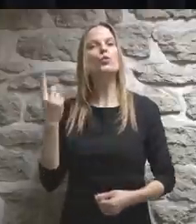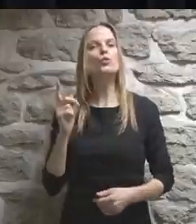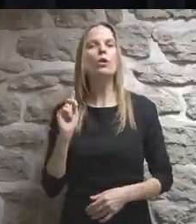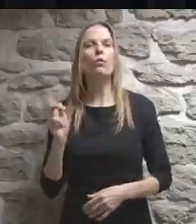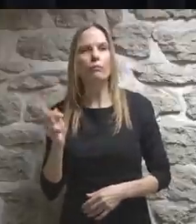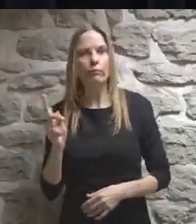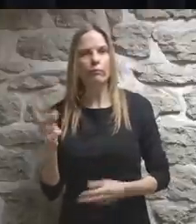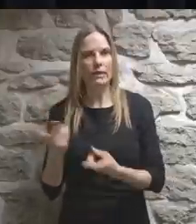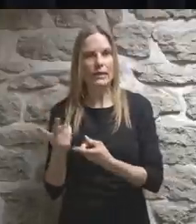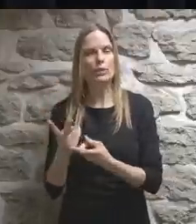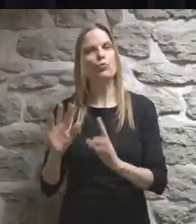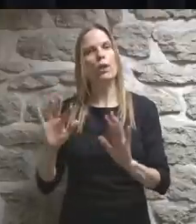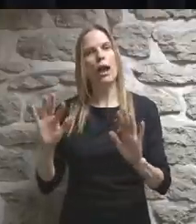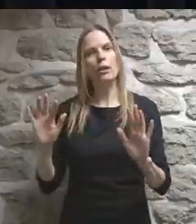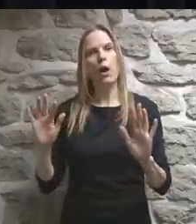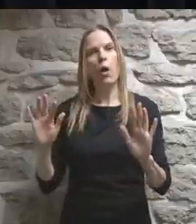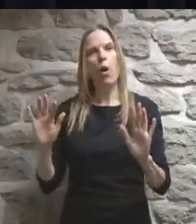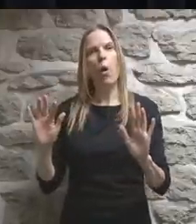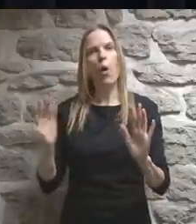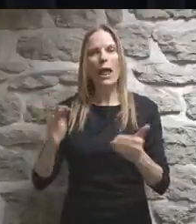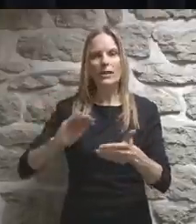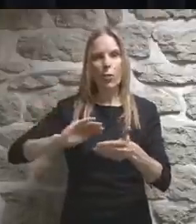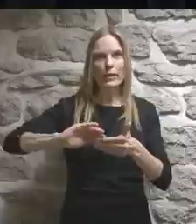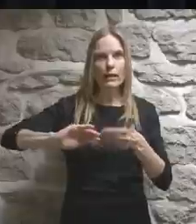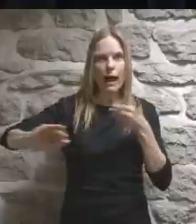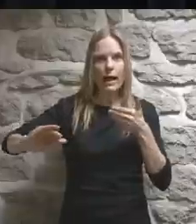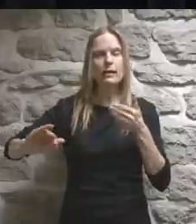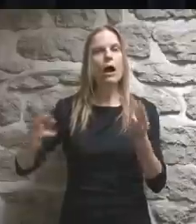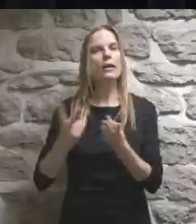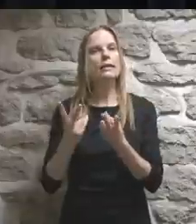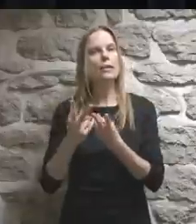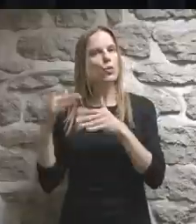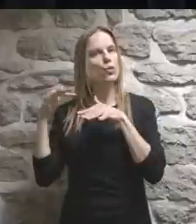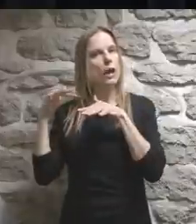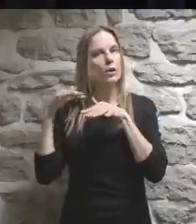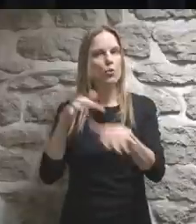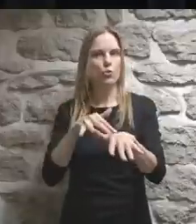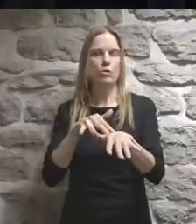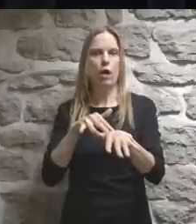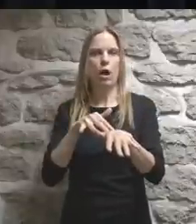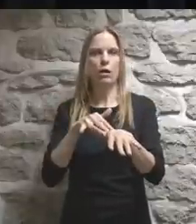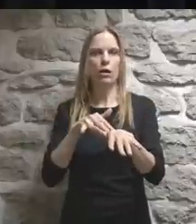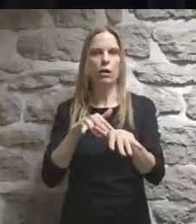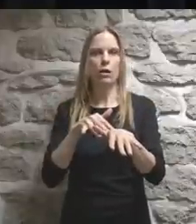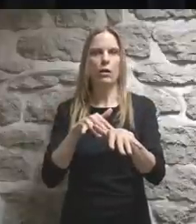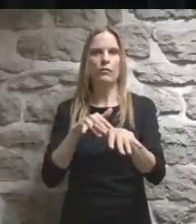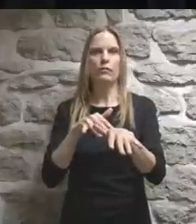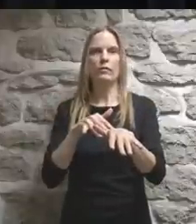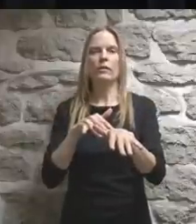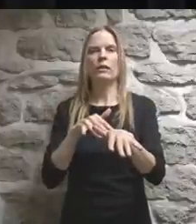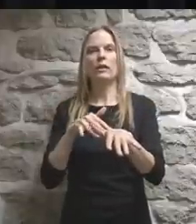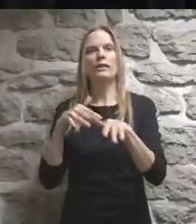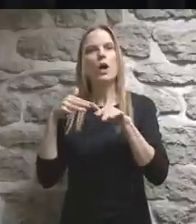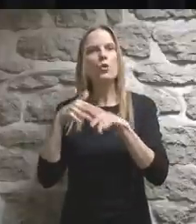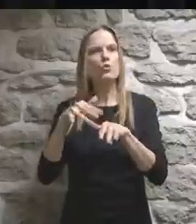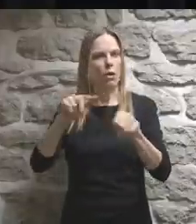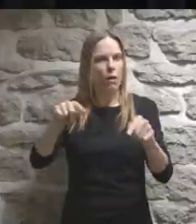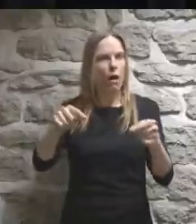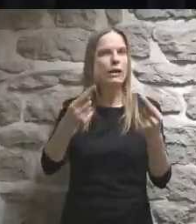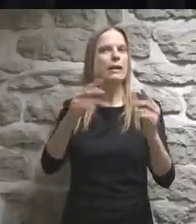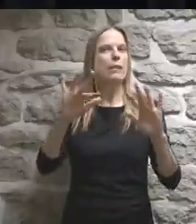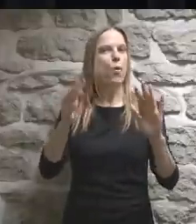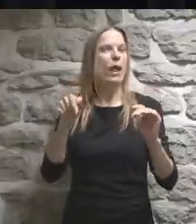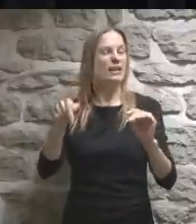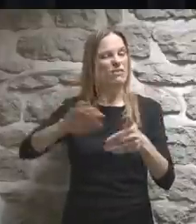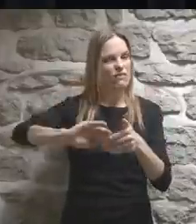ei hoida ära siis sellised rünnakuid ja rünnakute arenemist,